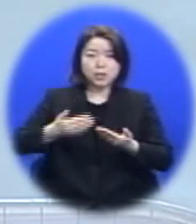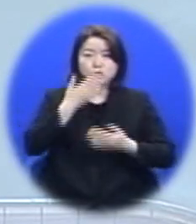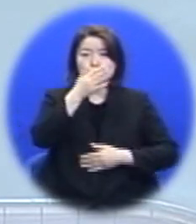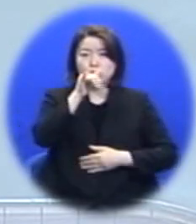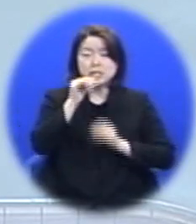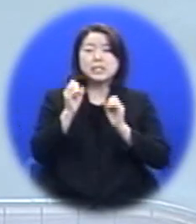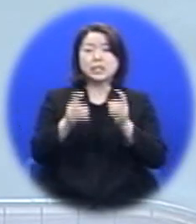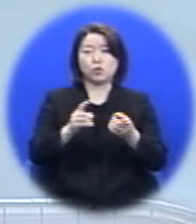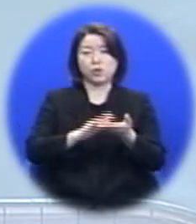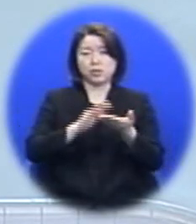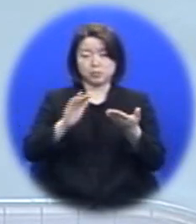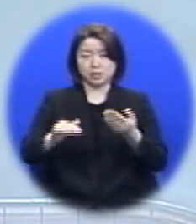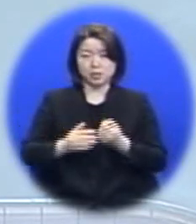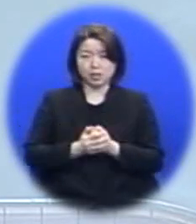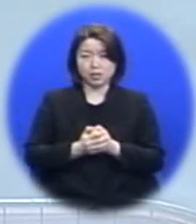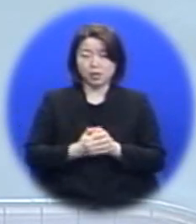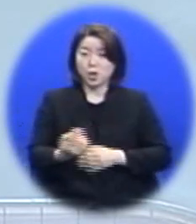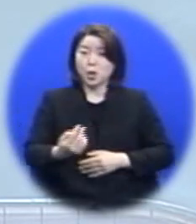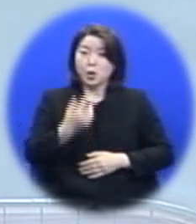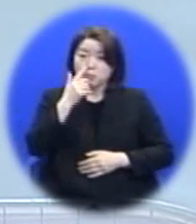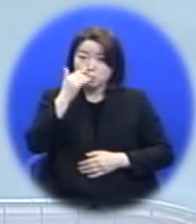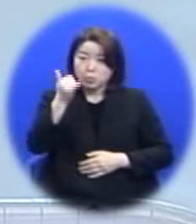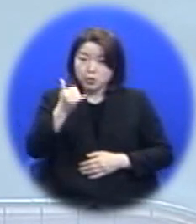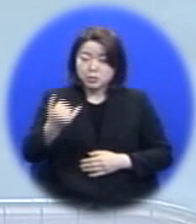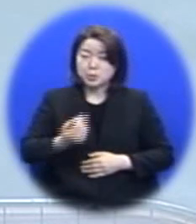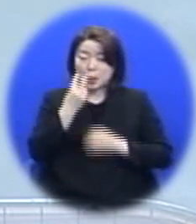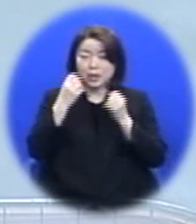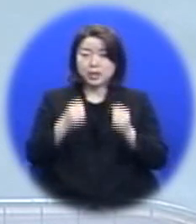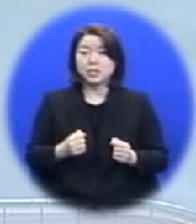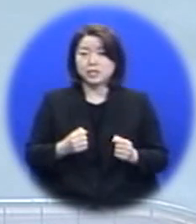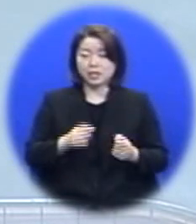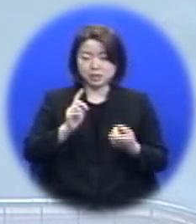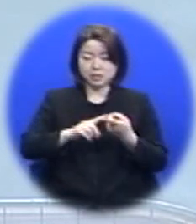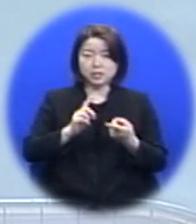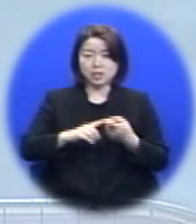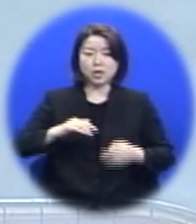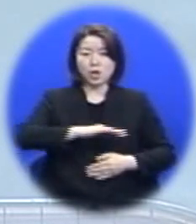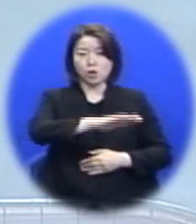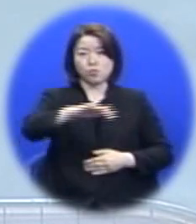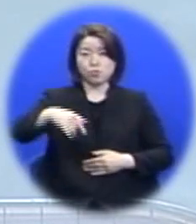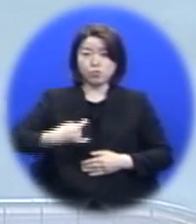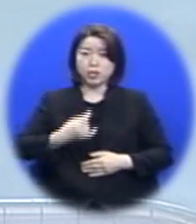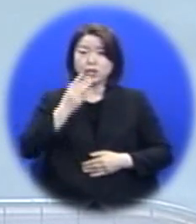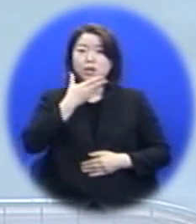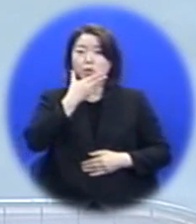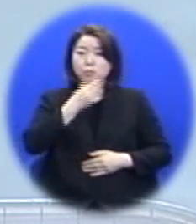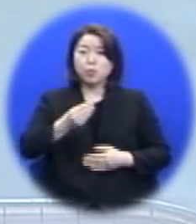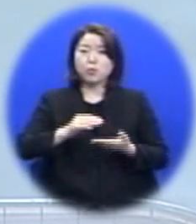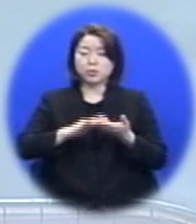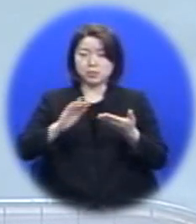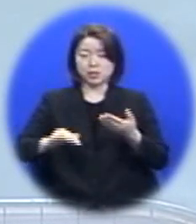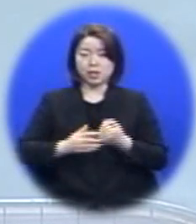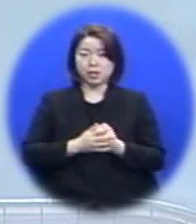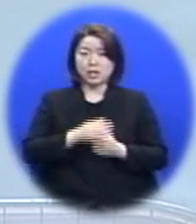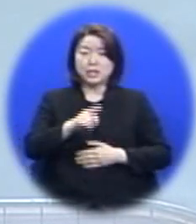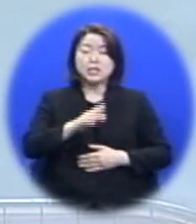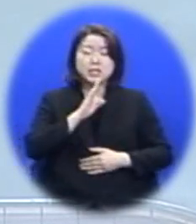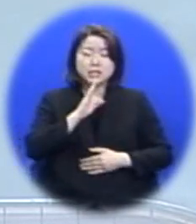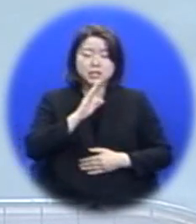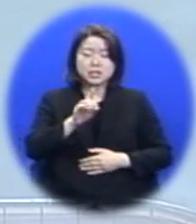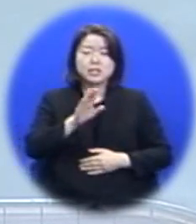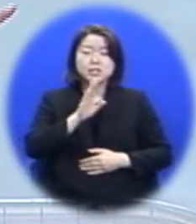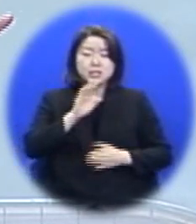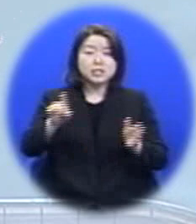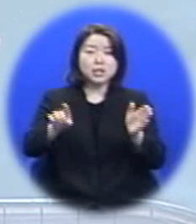부모님은 살아계시다는 것만 가지고도 우리에게 복이에요. 이 사실을 여러분이 진짜 믿을 때부터